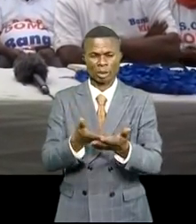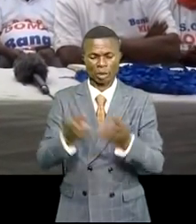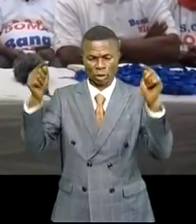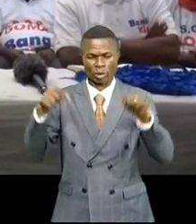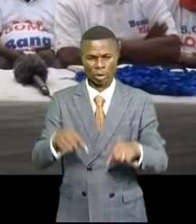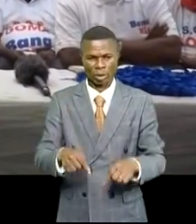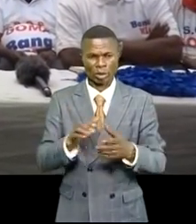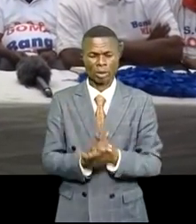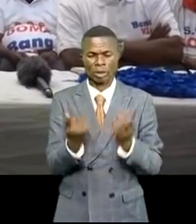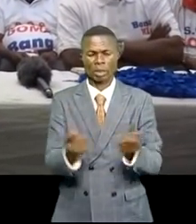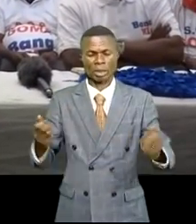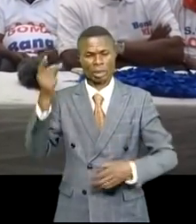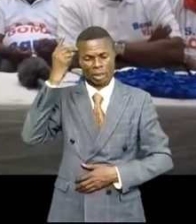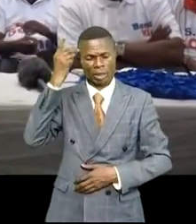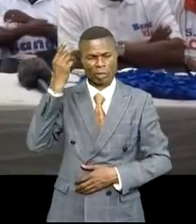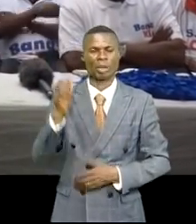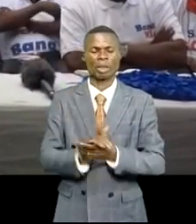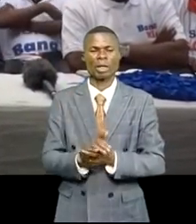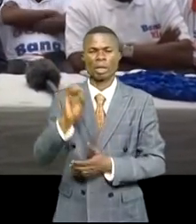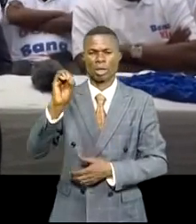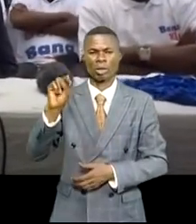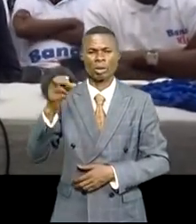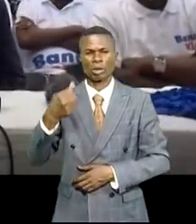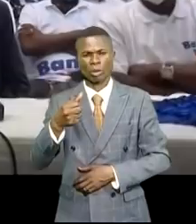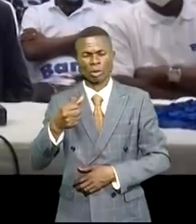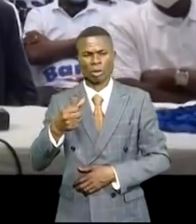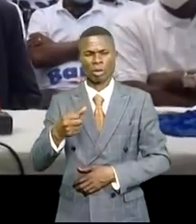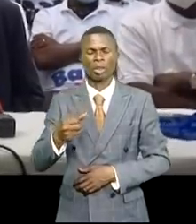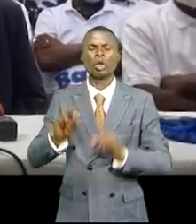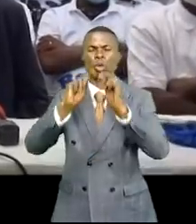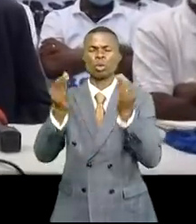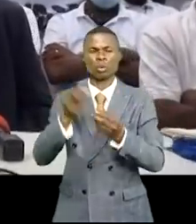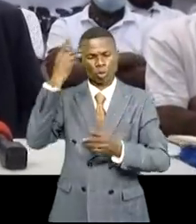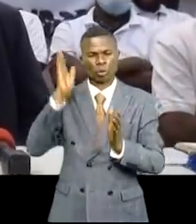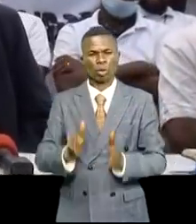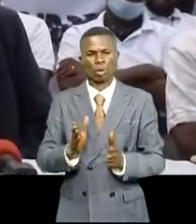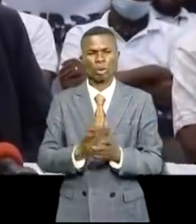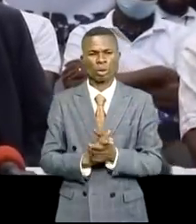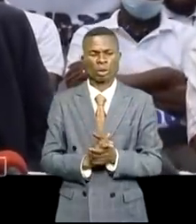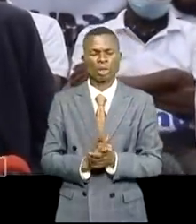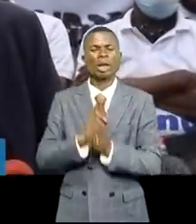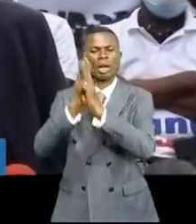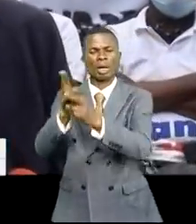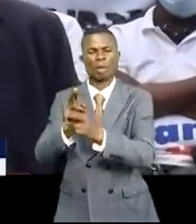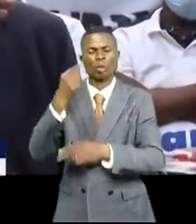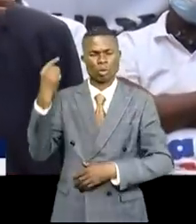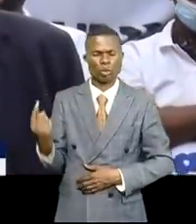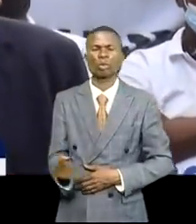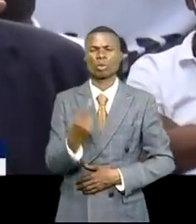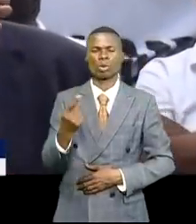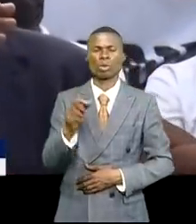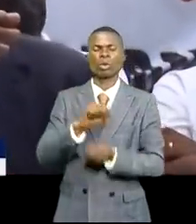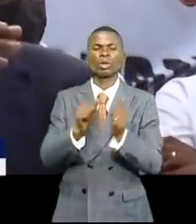que Banakin Asbel, qui est un syndicat des Kinois, a toujours réagi lors de